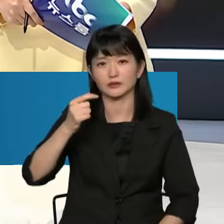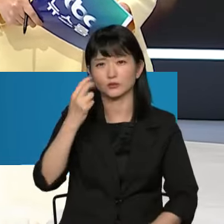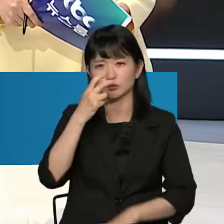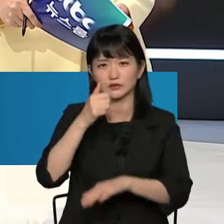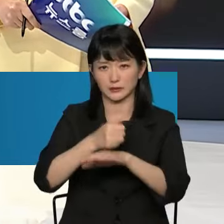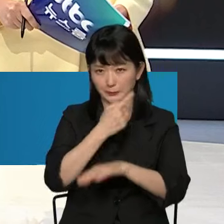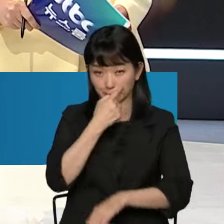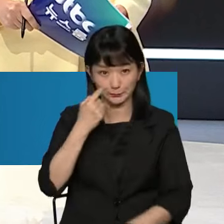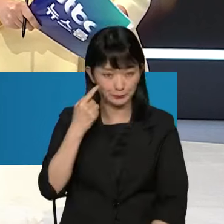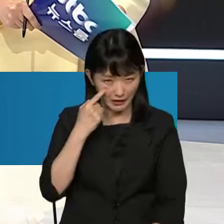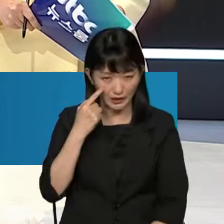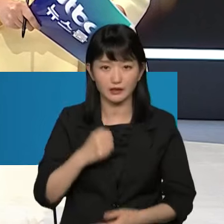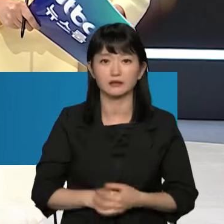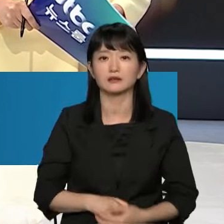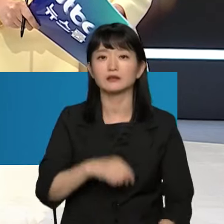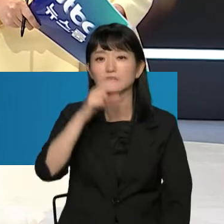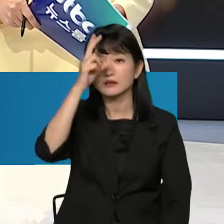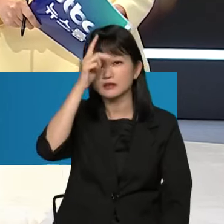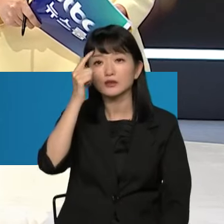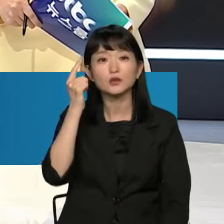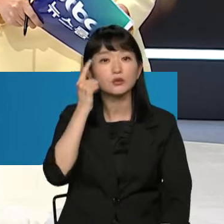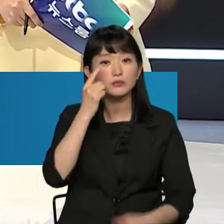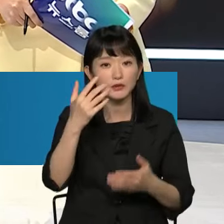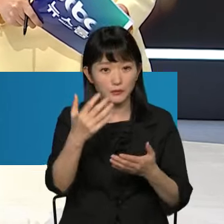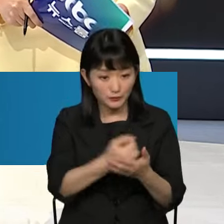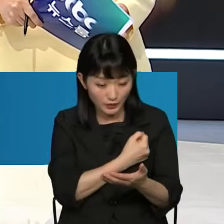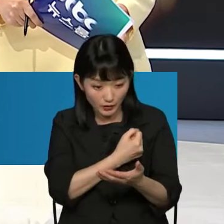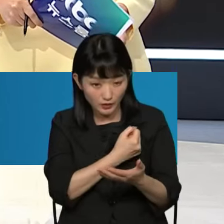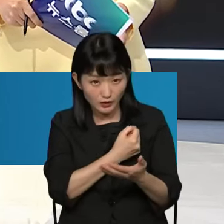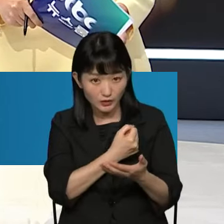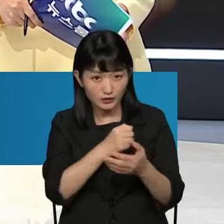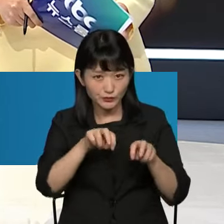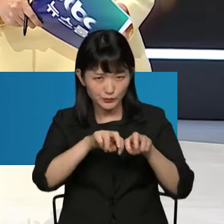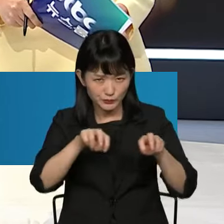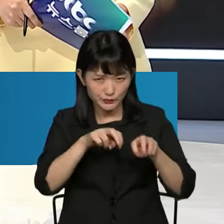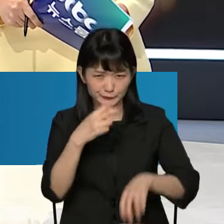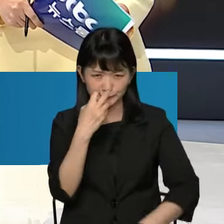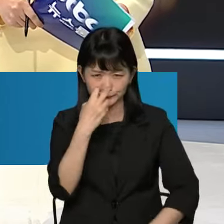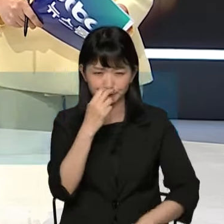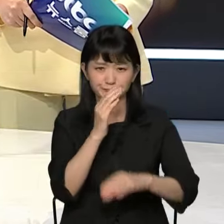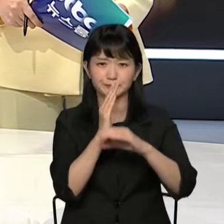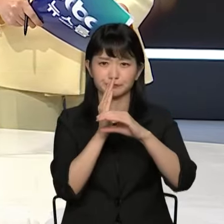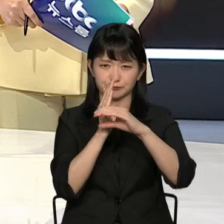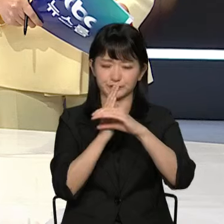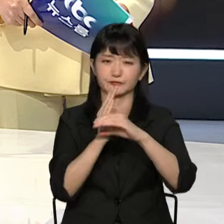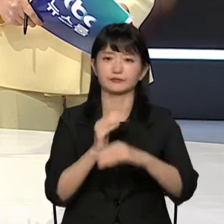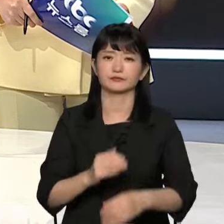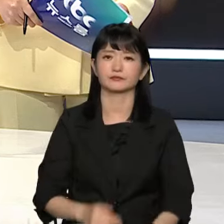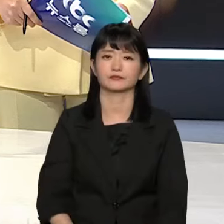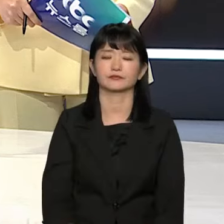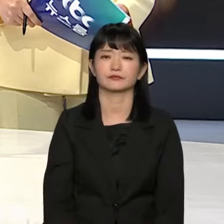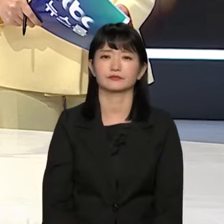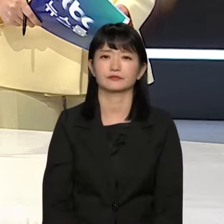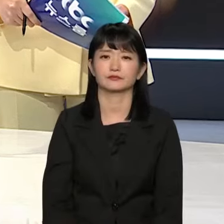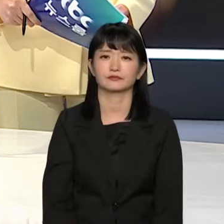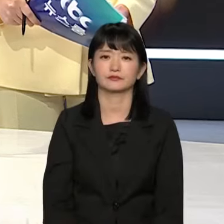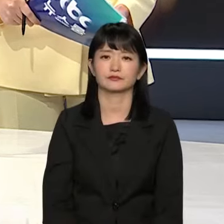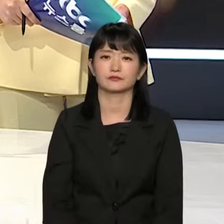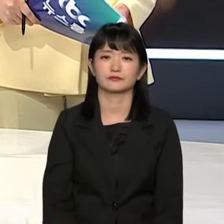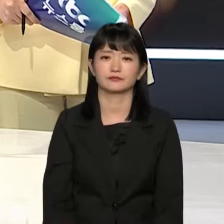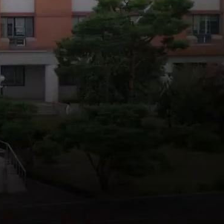결과 확인됐습니다. 경찰은 휴대전화를 압수해서 포렌식 수사 중입니다. 구글터뷰 이상엽 기자의 단독